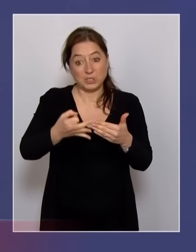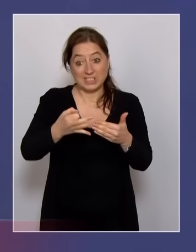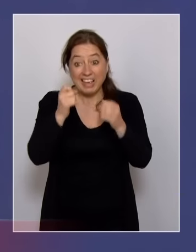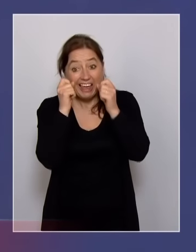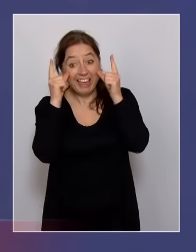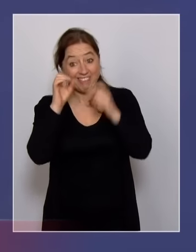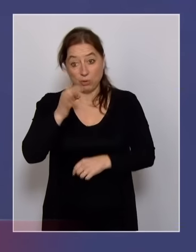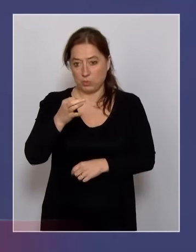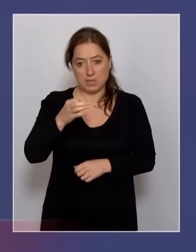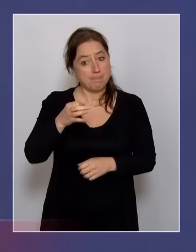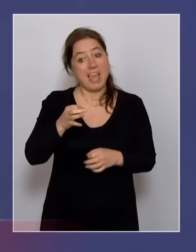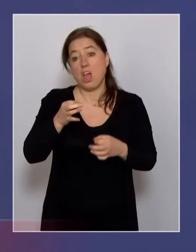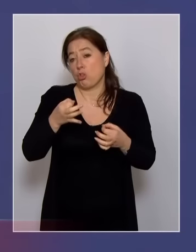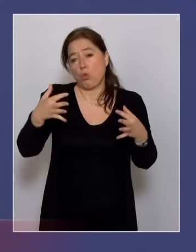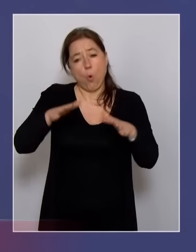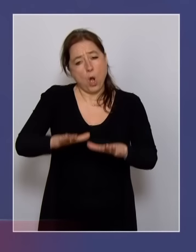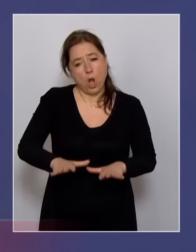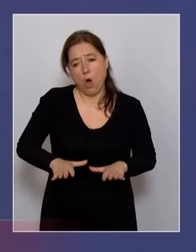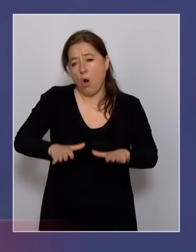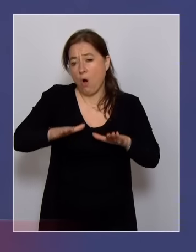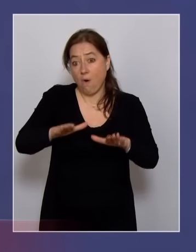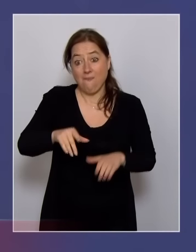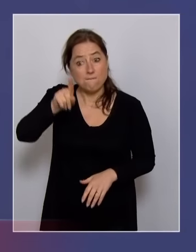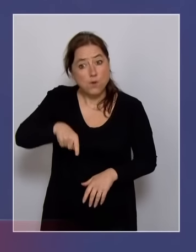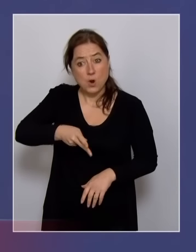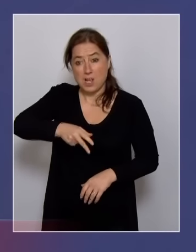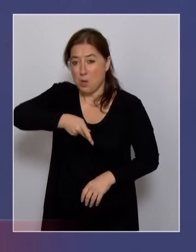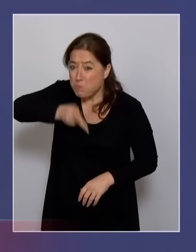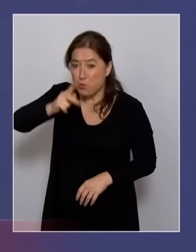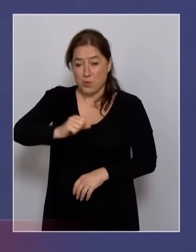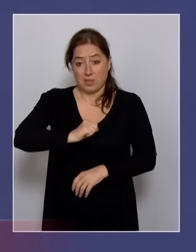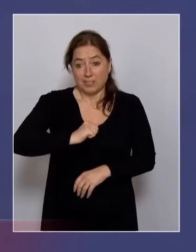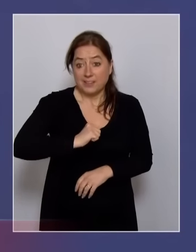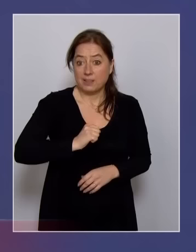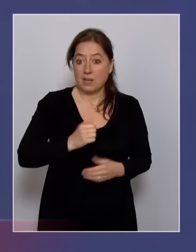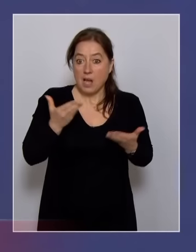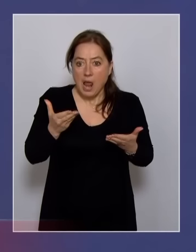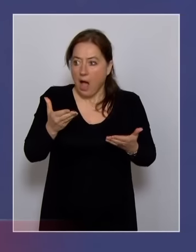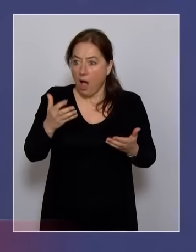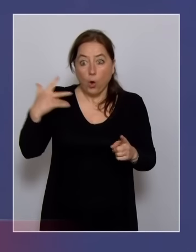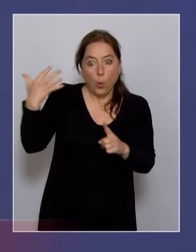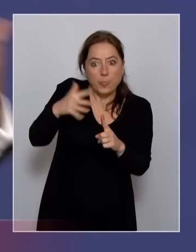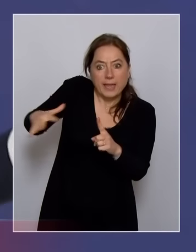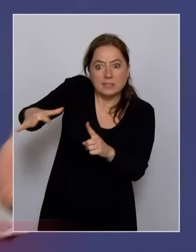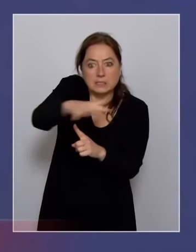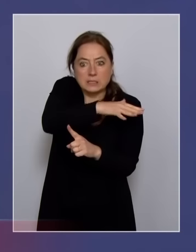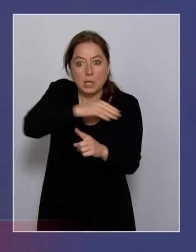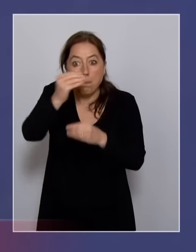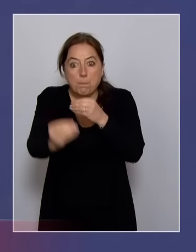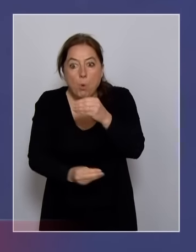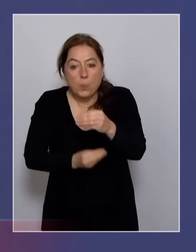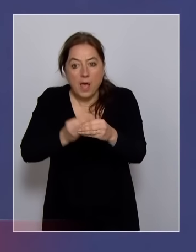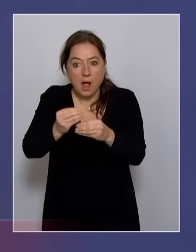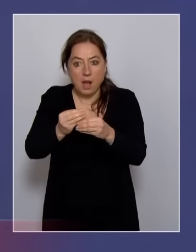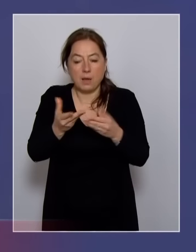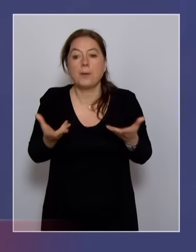pas assez ambitieux, face à la réalité de ce mouvement. Et dans un contexte, il faut bien le regarder, quelles que soient les échanges